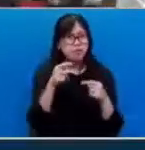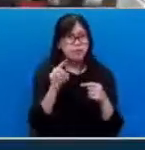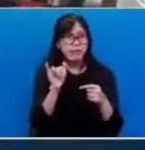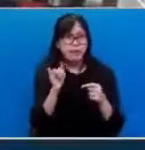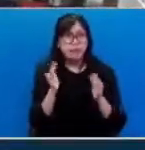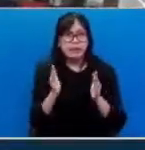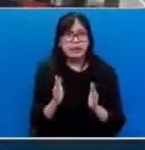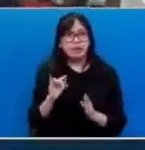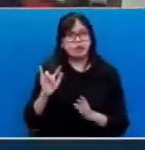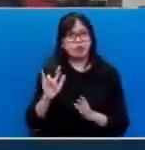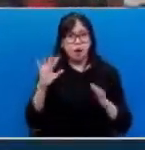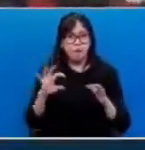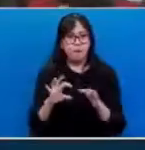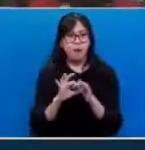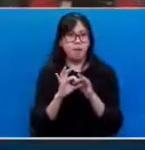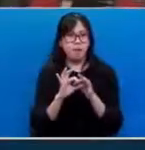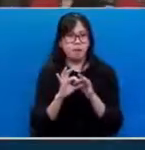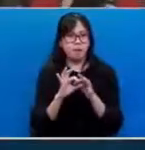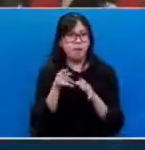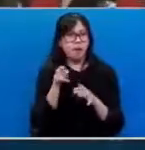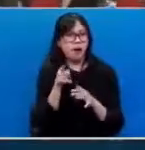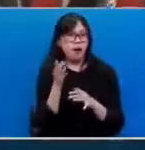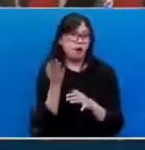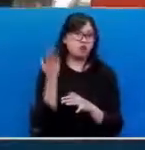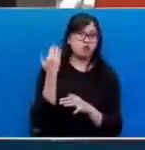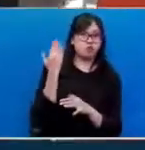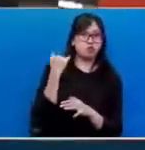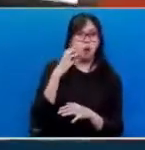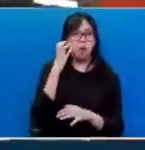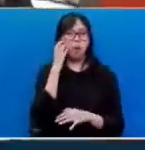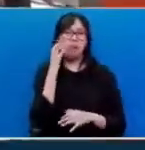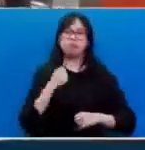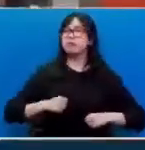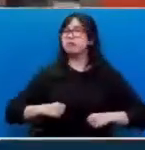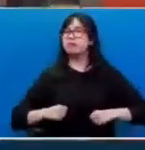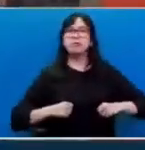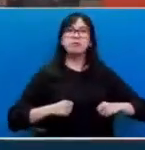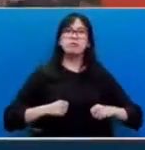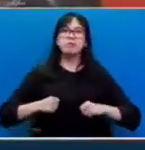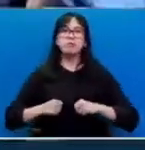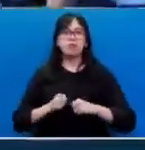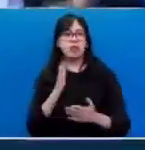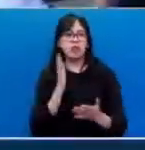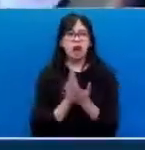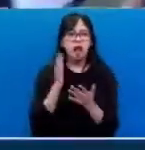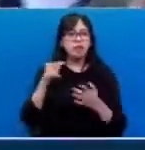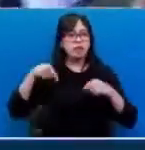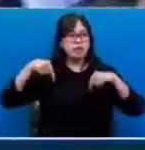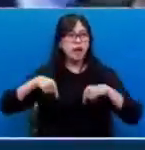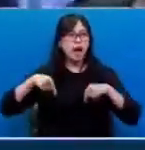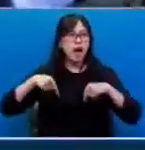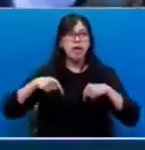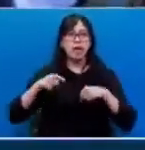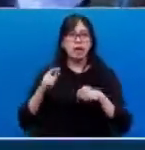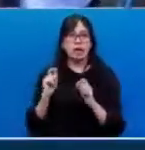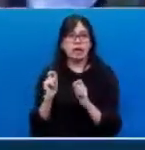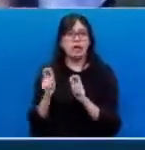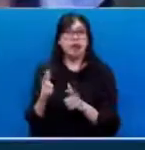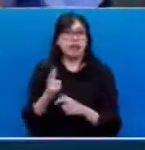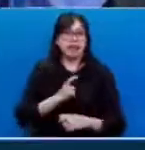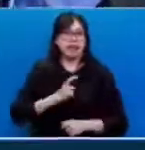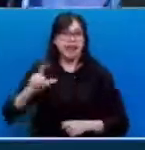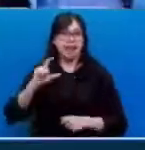juga kesan nyaman yang berbeda dengan Citra dirinya saat mencalonkan diri sebagai capres pada pilpres